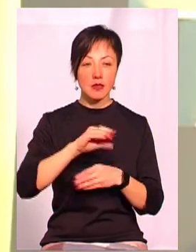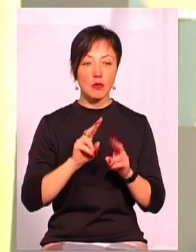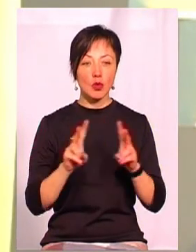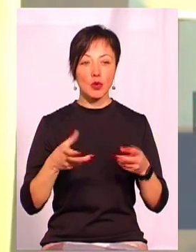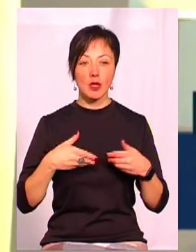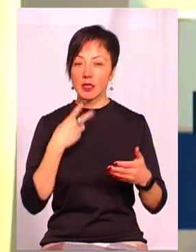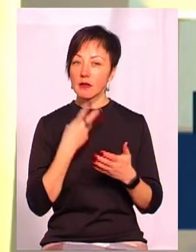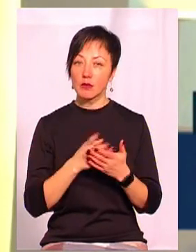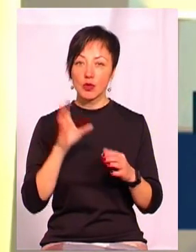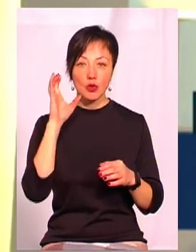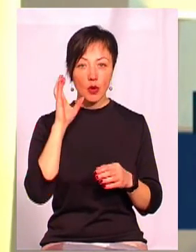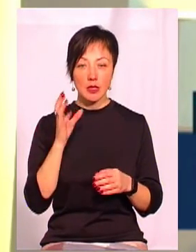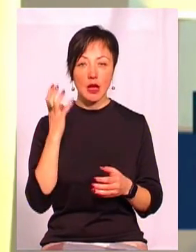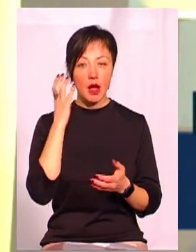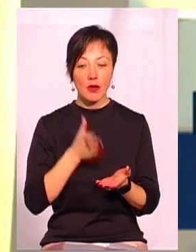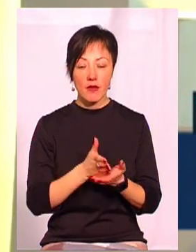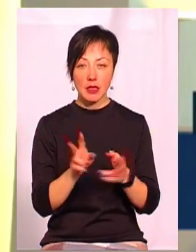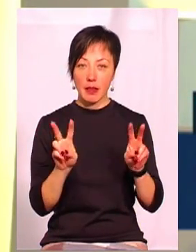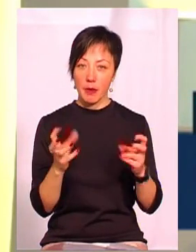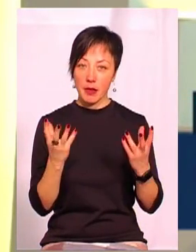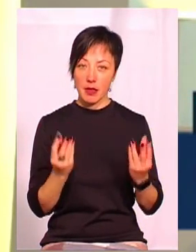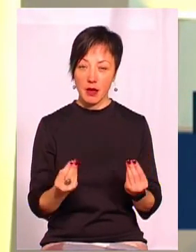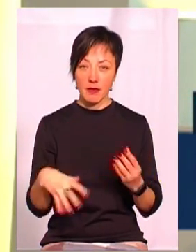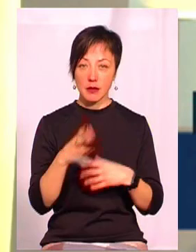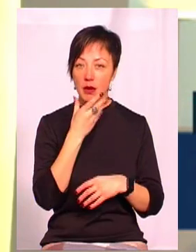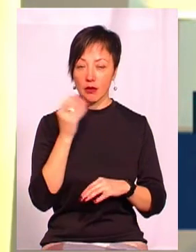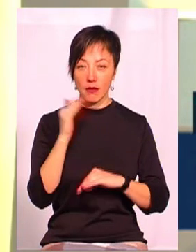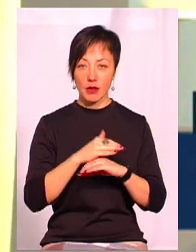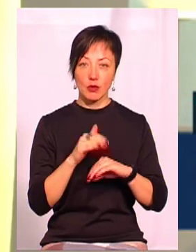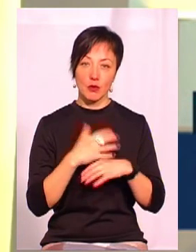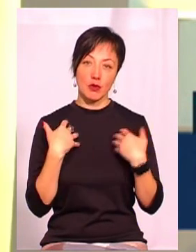хто нас дивився і буде слухати радіоверсію «Теми дня». Усім гарного